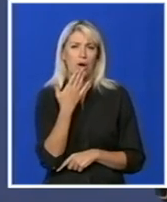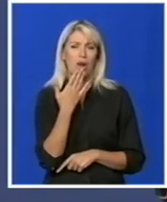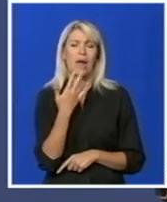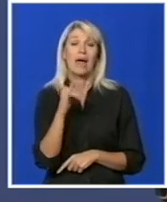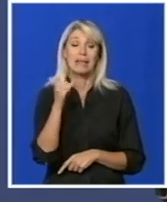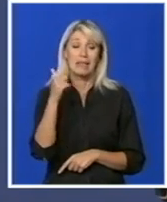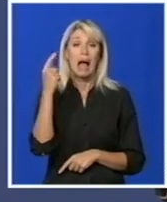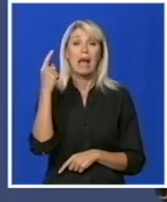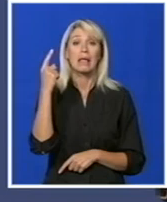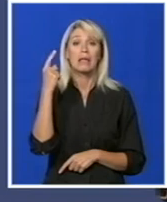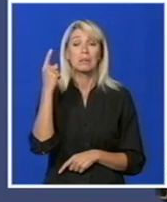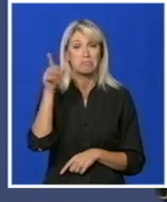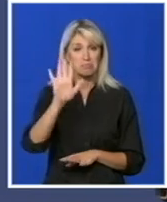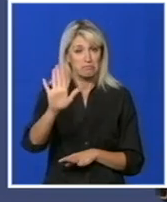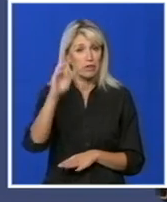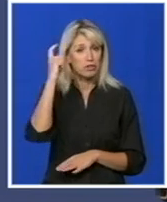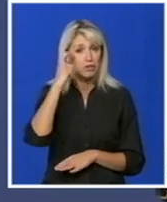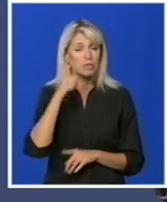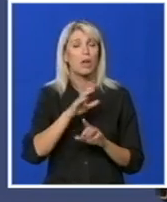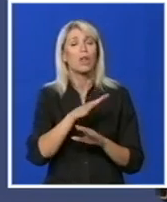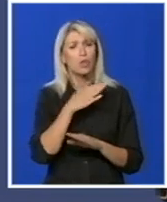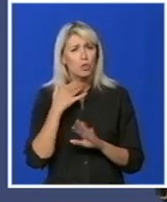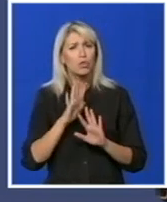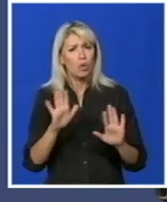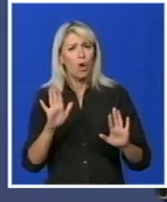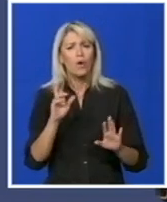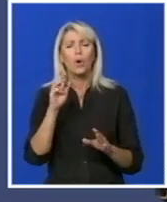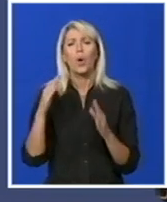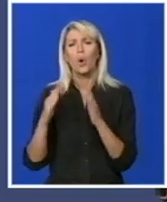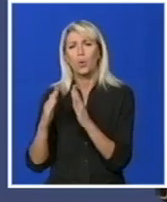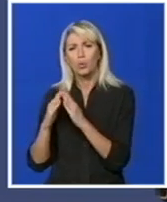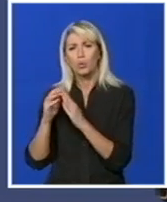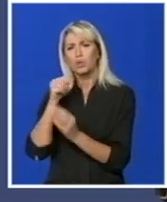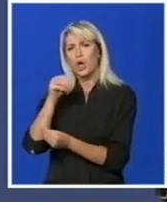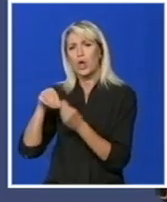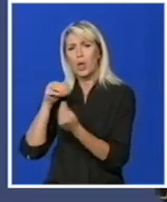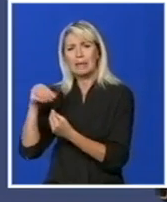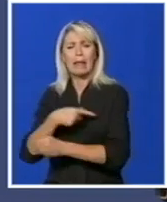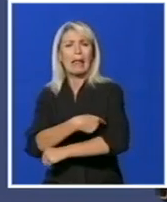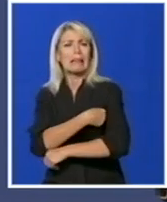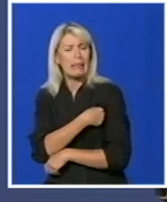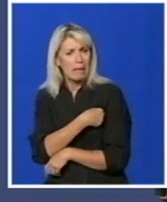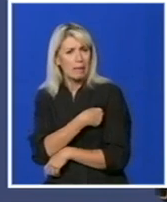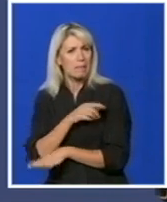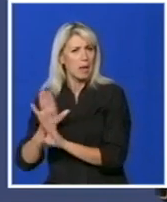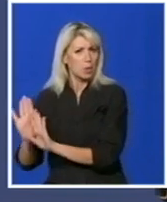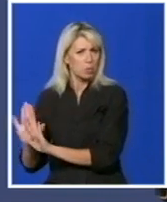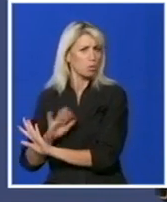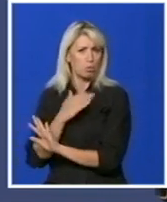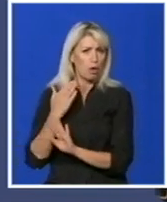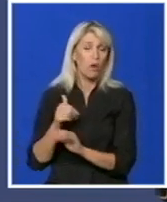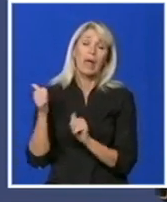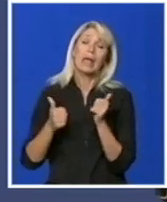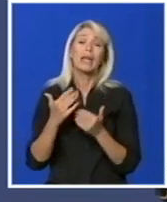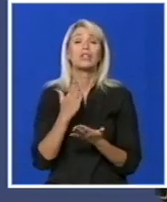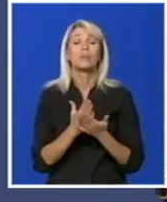da je dovoljno da roditelji samo mere deci temperaturu pre polaska u školu ili ćete predložiti zapravo